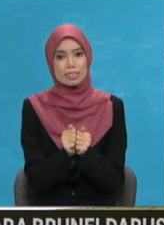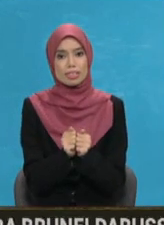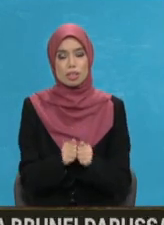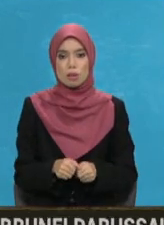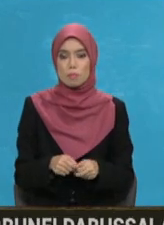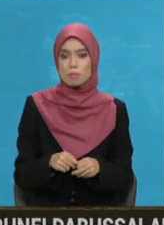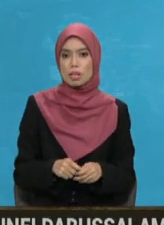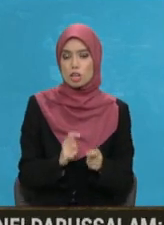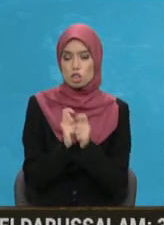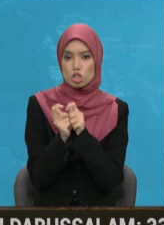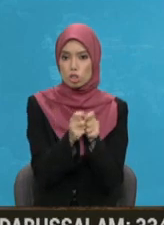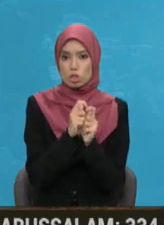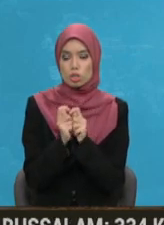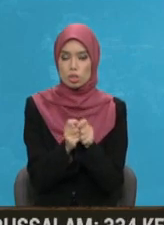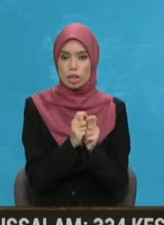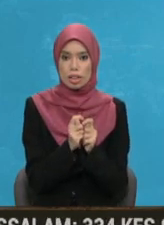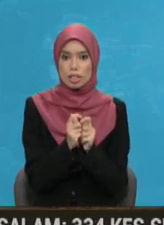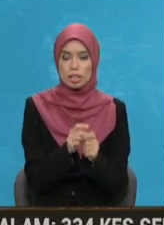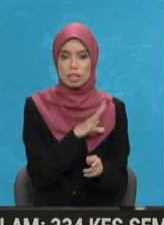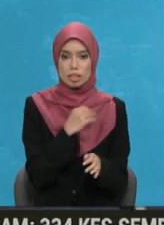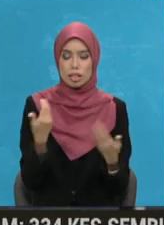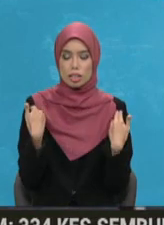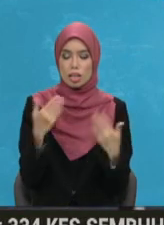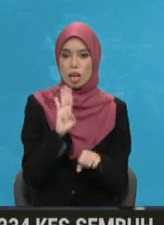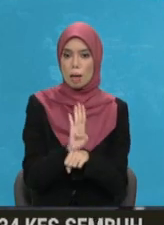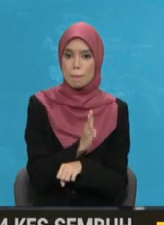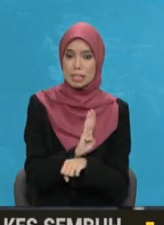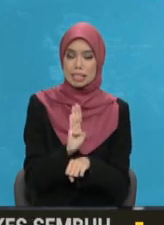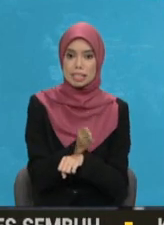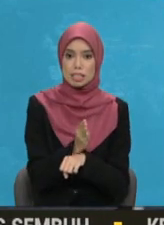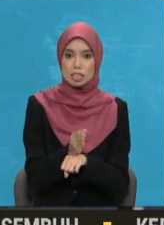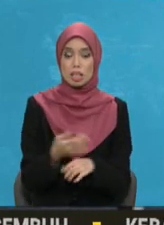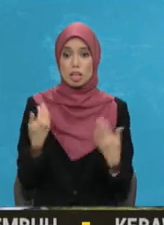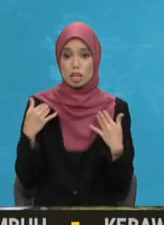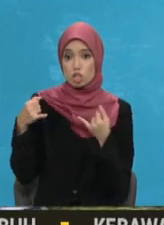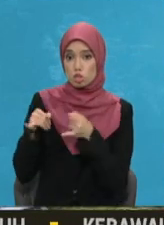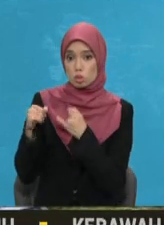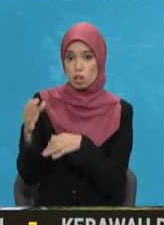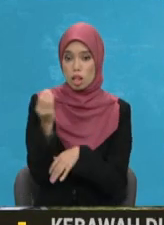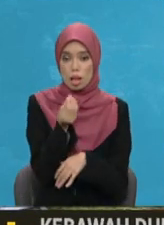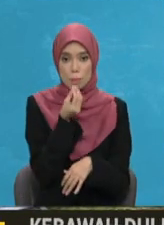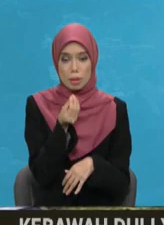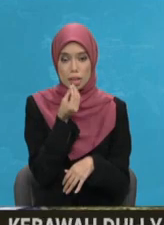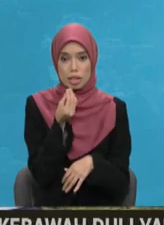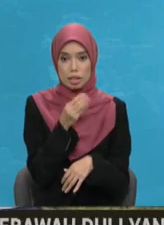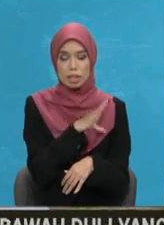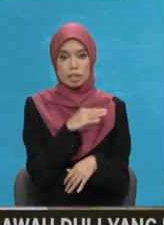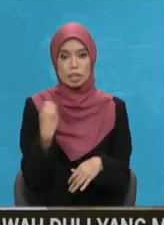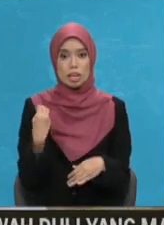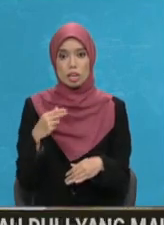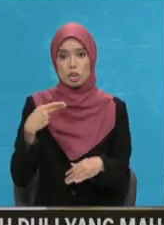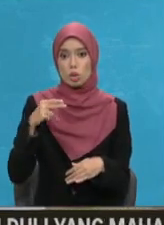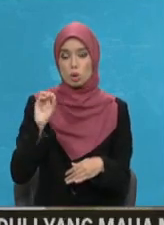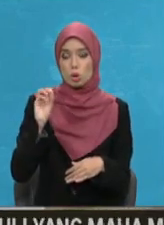juga berdesain dari segi kesenian dan kausawanan juga diadakan jualan makanan jualan Diecast Hot Wheels dan